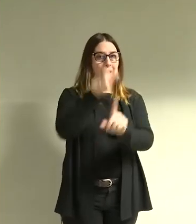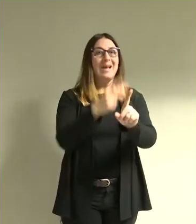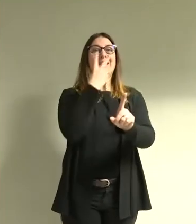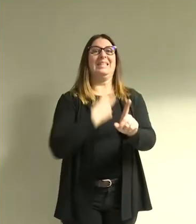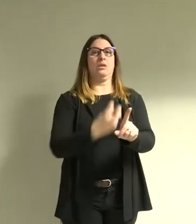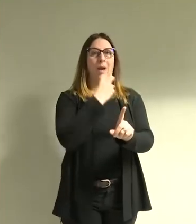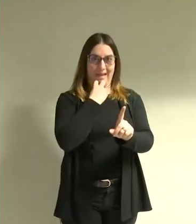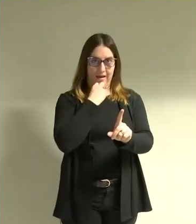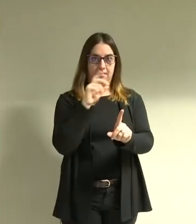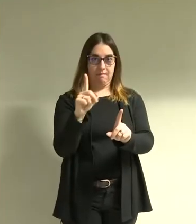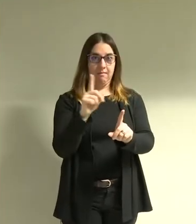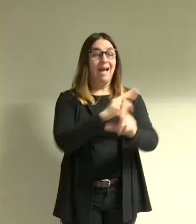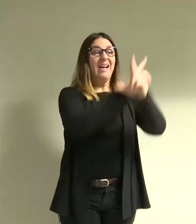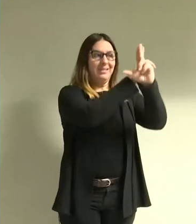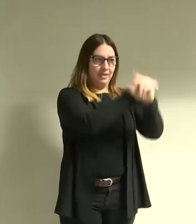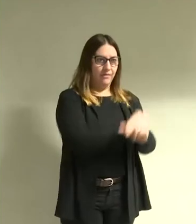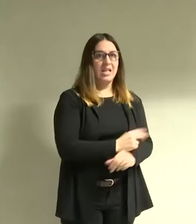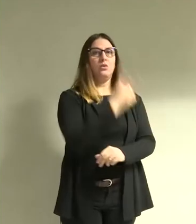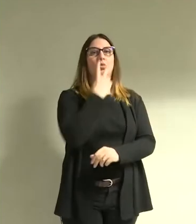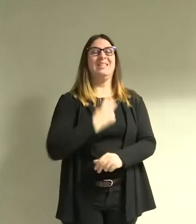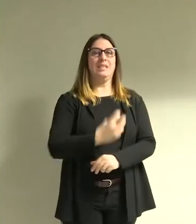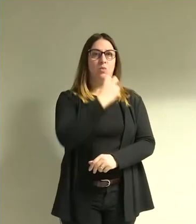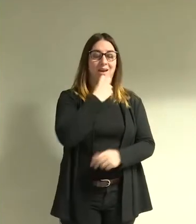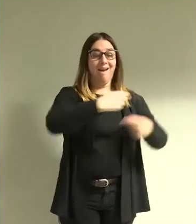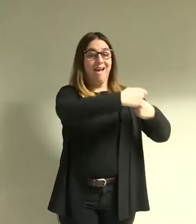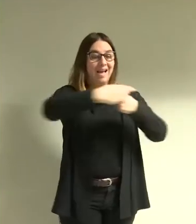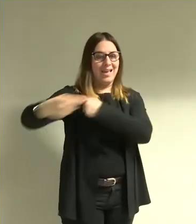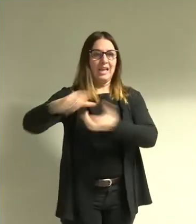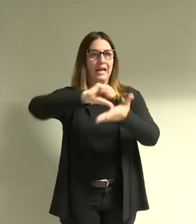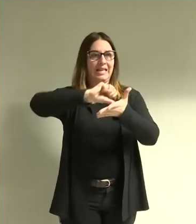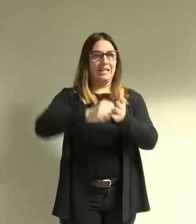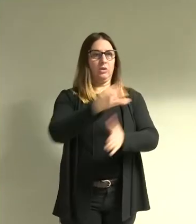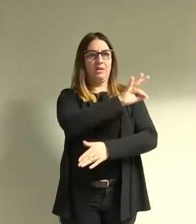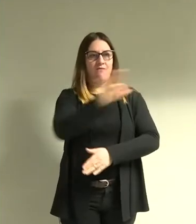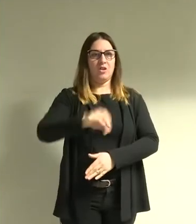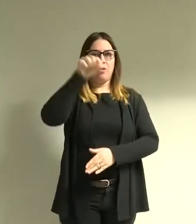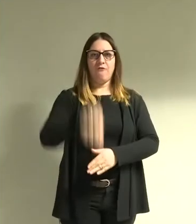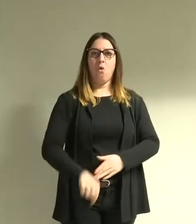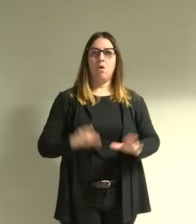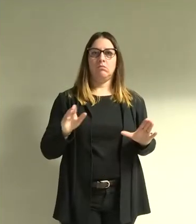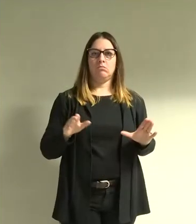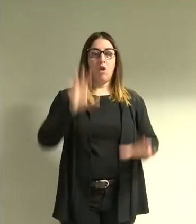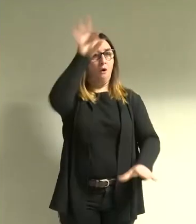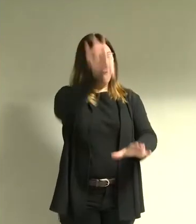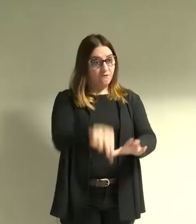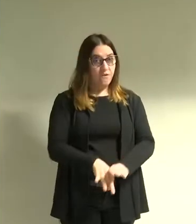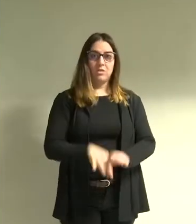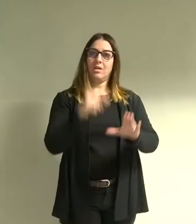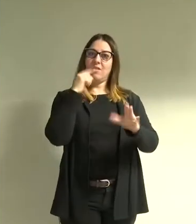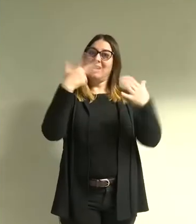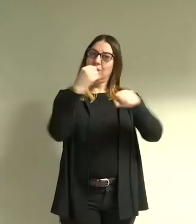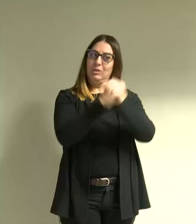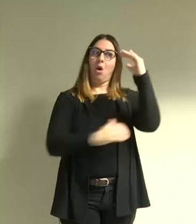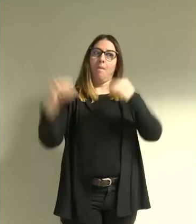dans la définition un citoyen doit disposer de la nationalité française et doit pouvoir voter donc être majeur